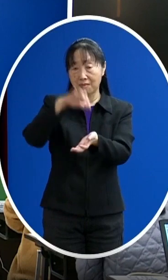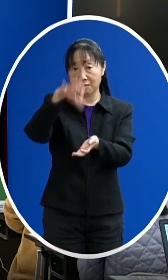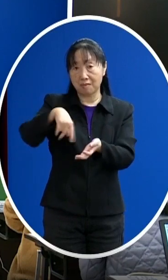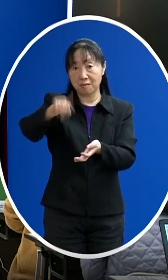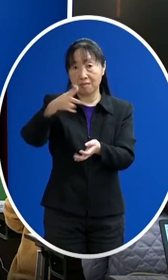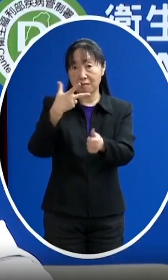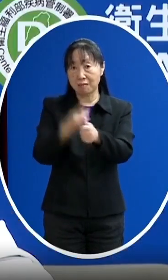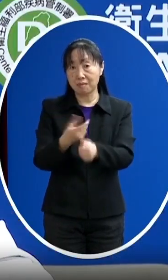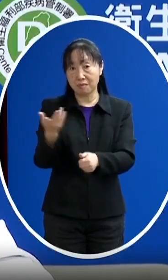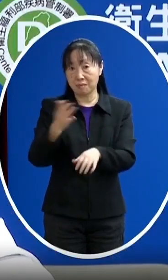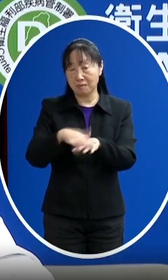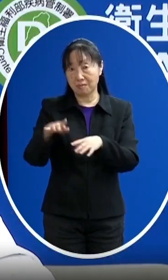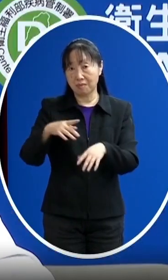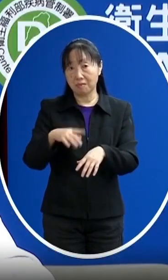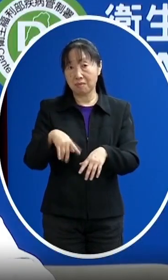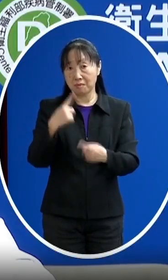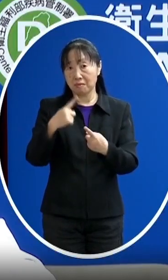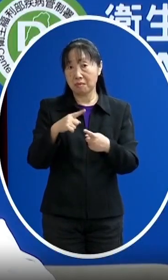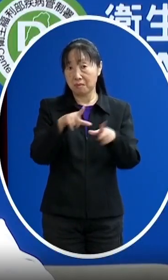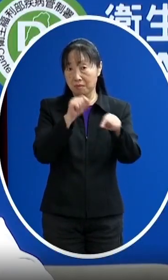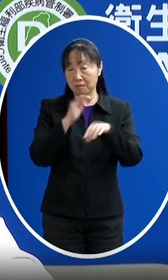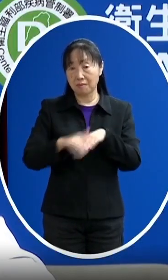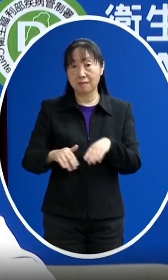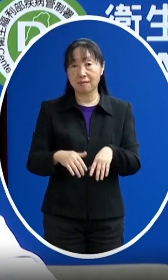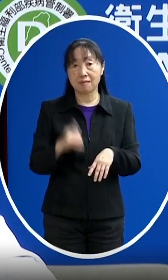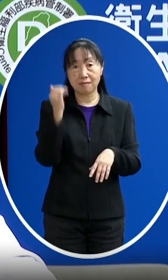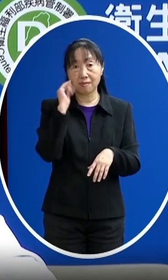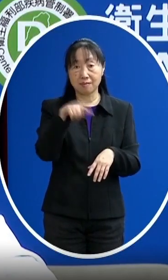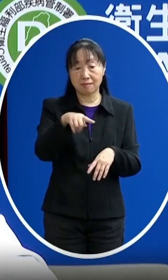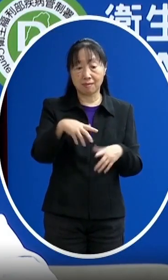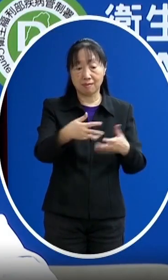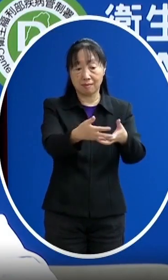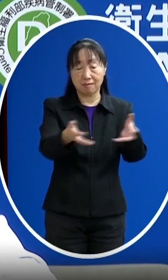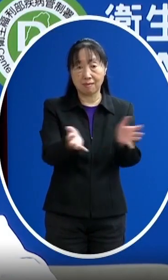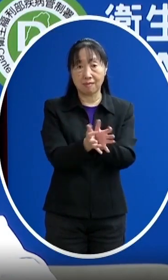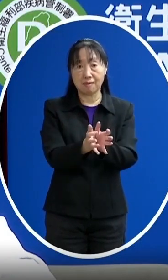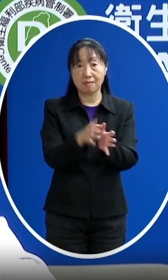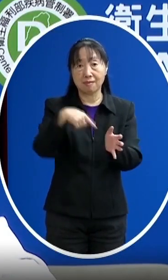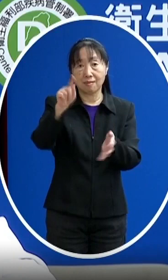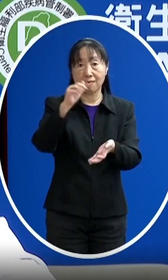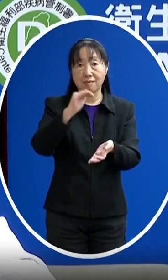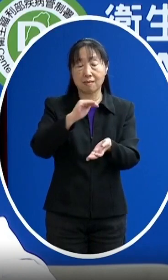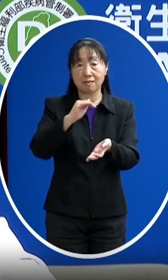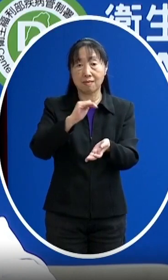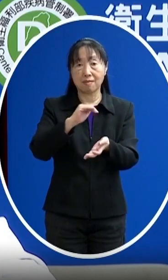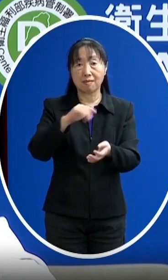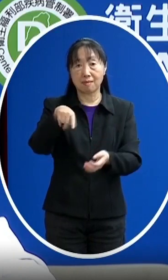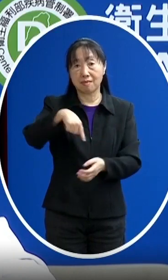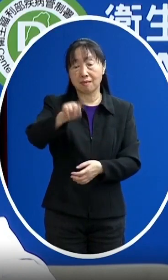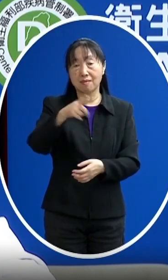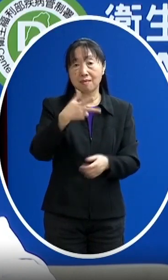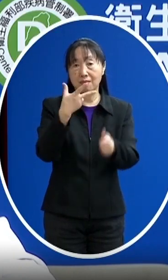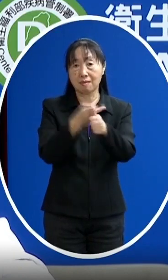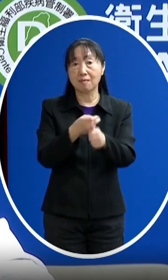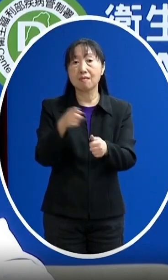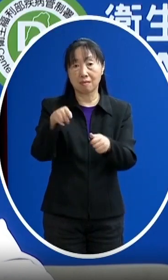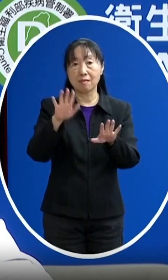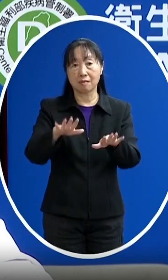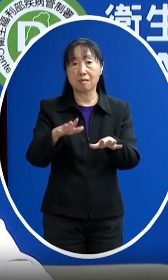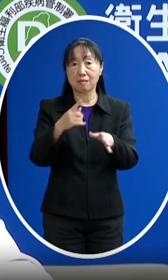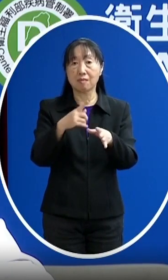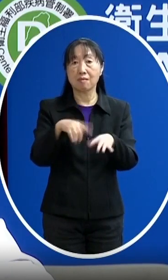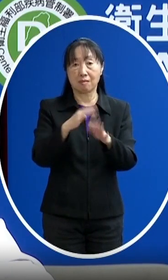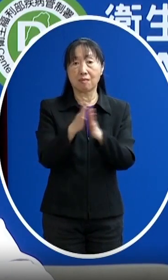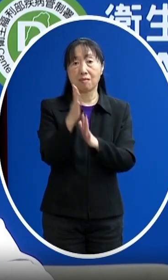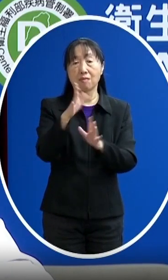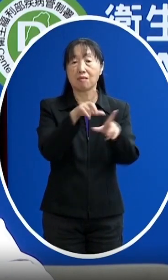施？ 若以这一批而言，大概施打的处所，大概会维持现在这样的一个安排。然